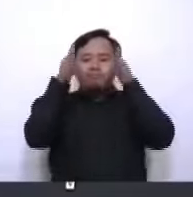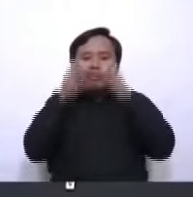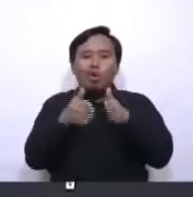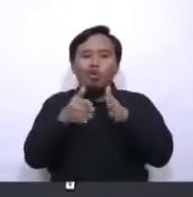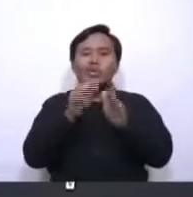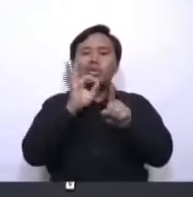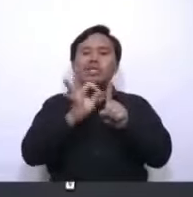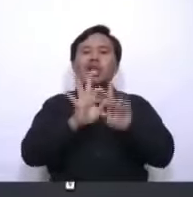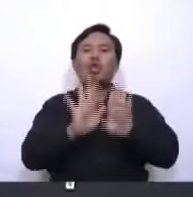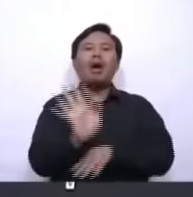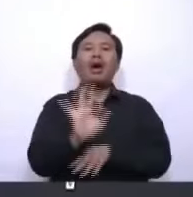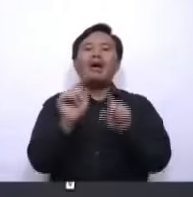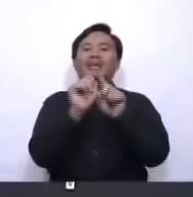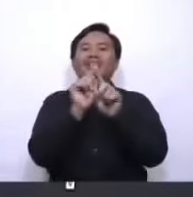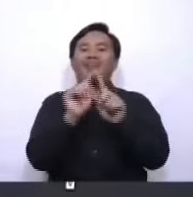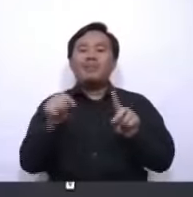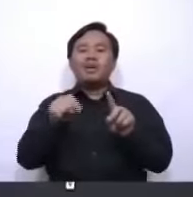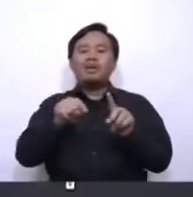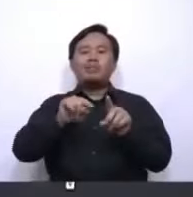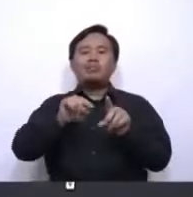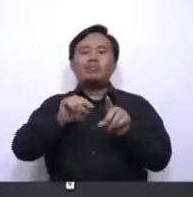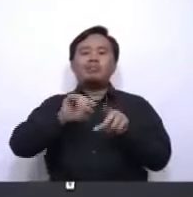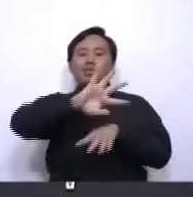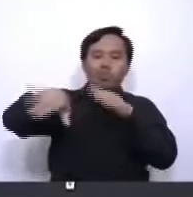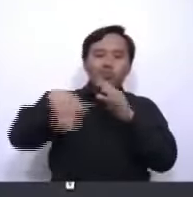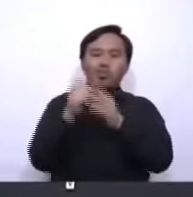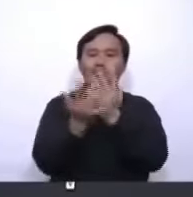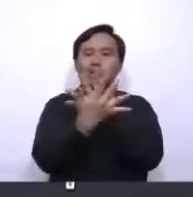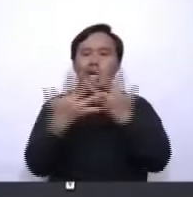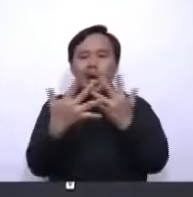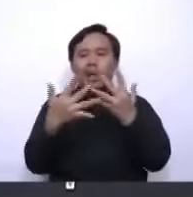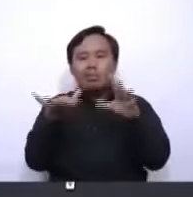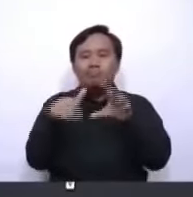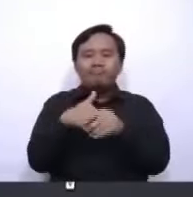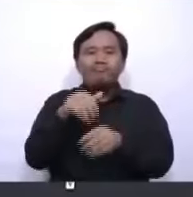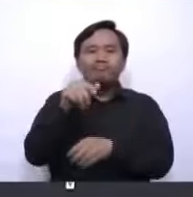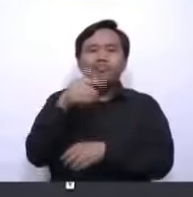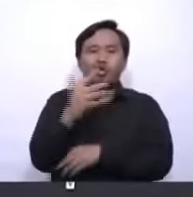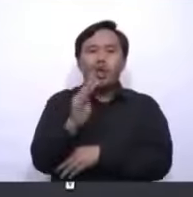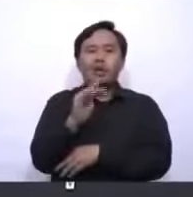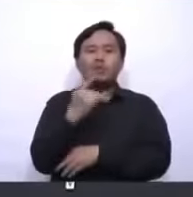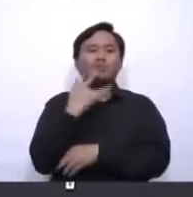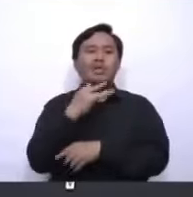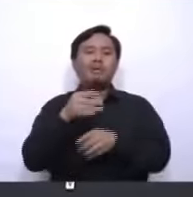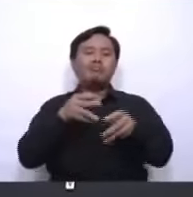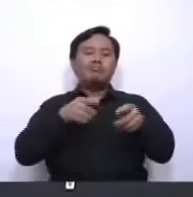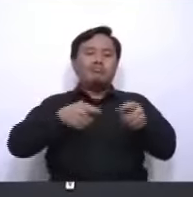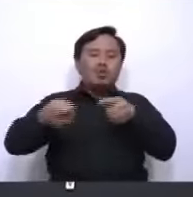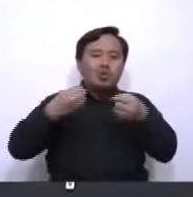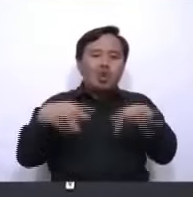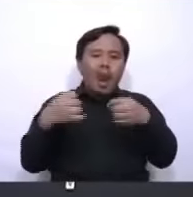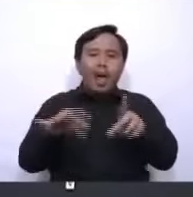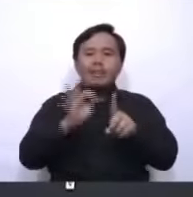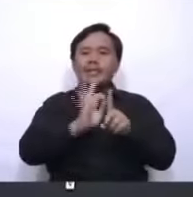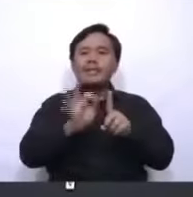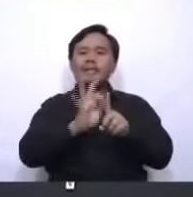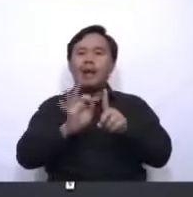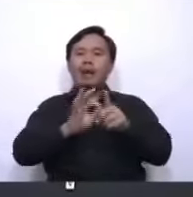digital saja, tetapi sudah menyangkut aspek seluruh kehidupan masyarakat hari ini. Ada perdagangan digital, arsitektur